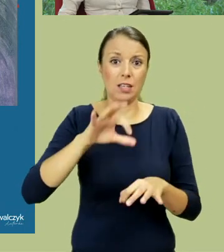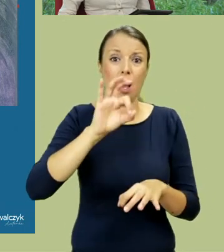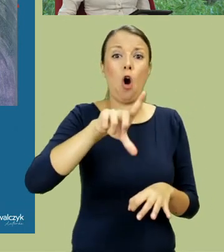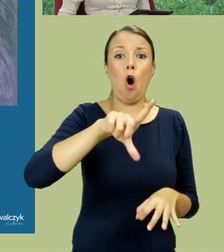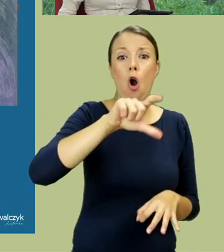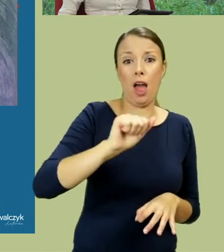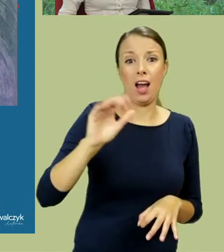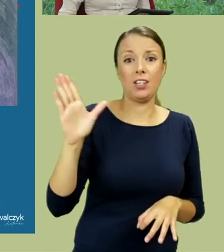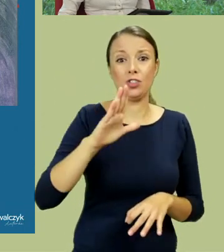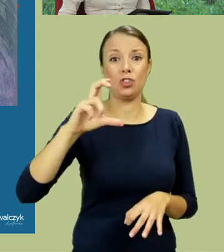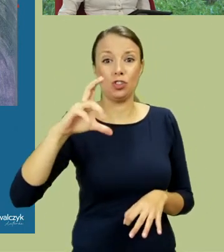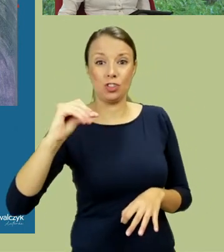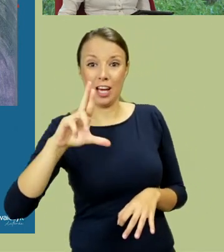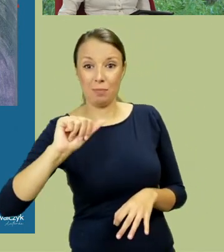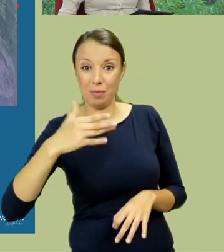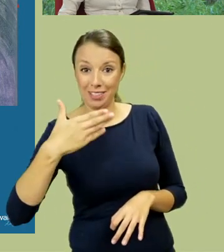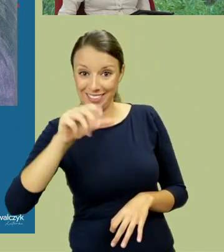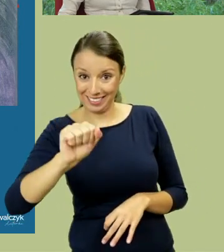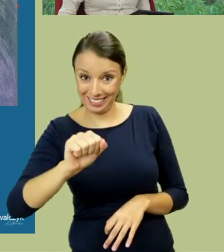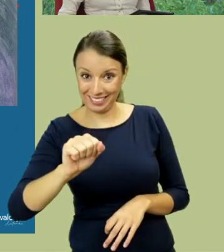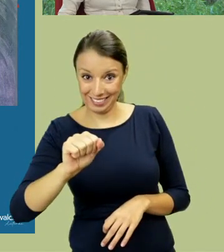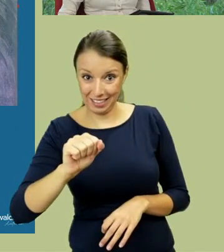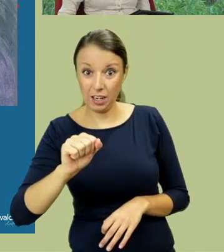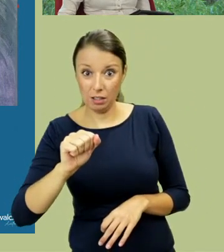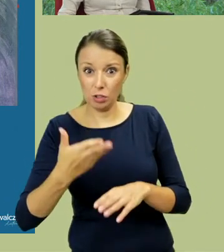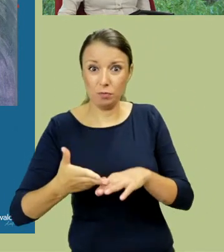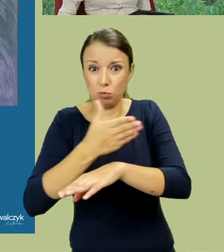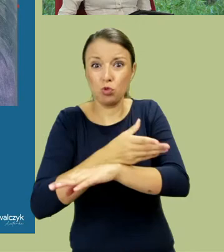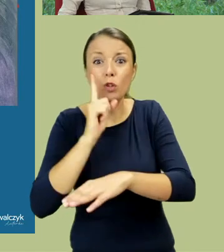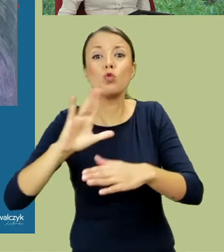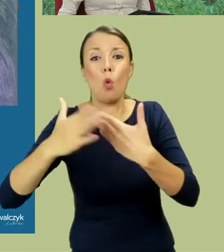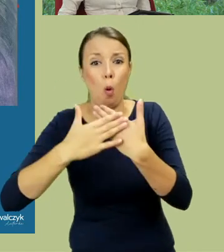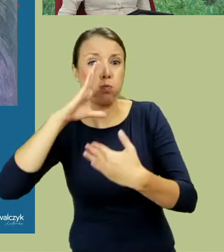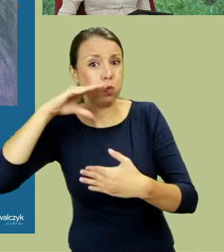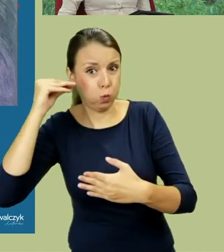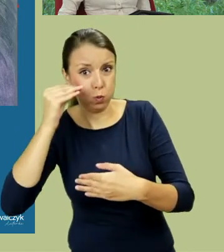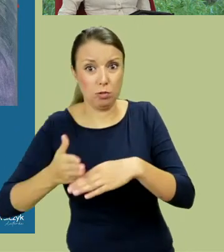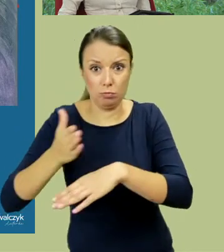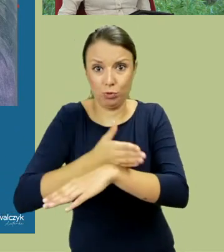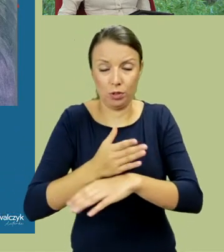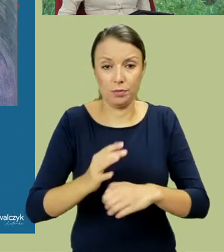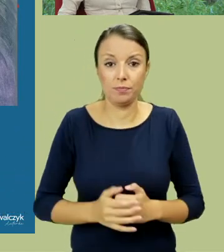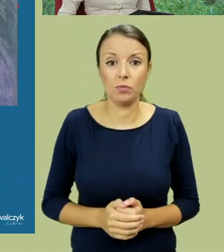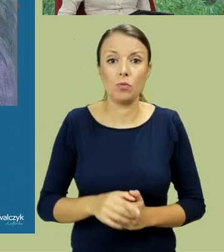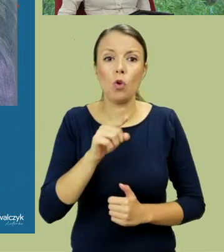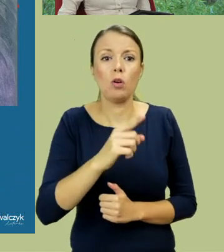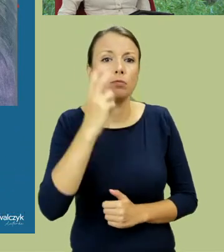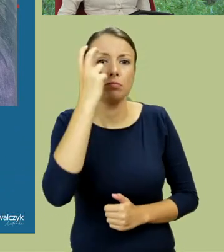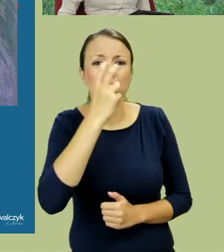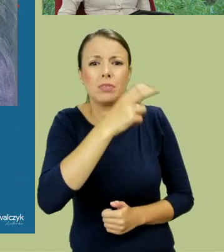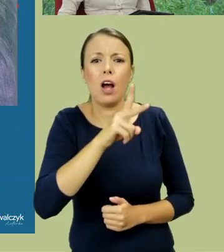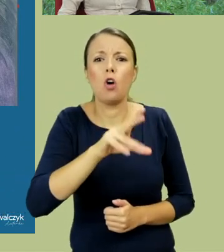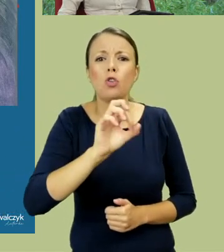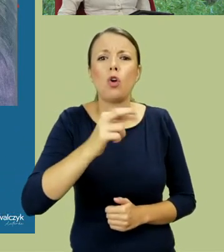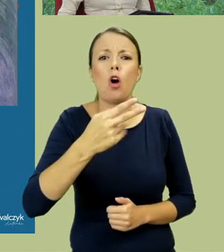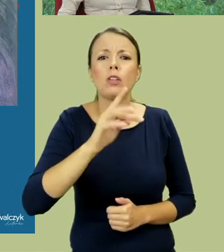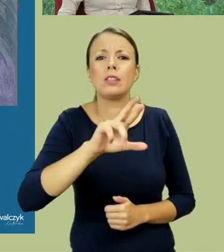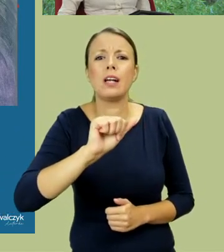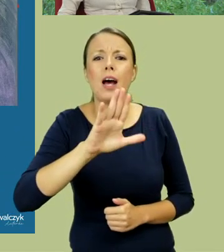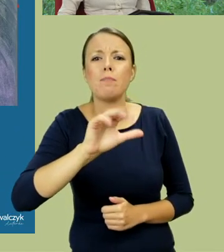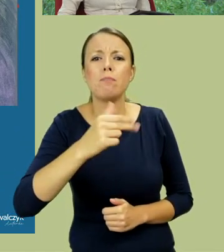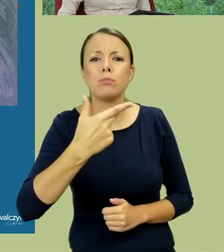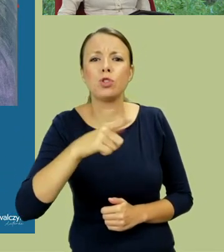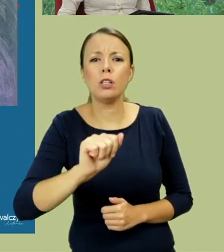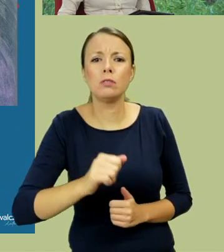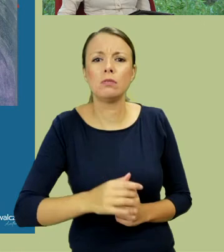Szczerbińska. Dromaderki zajmowały się przede wszystkim kontrabandą, niezwykle też